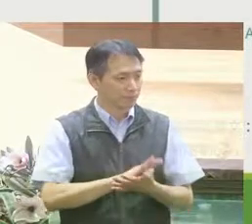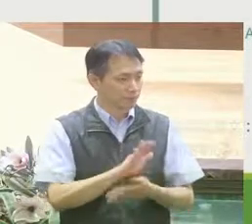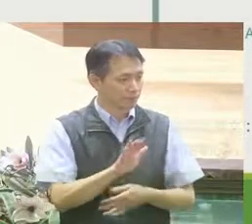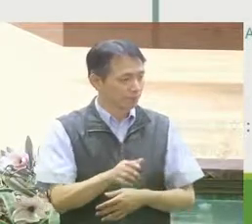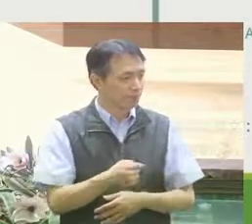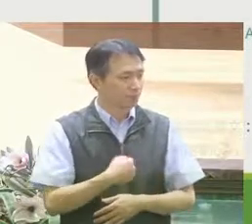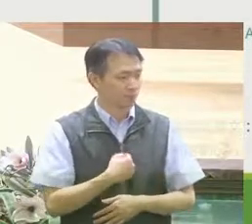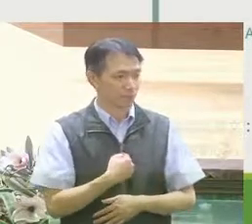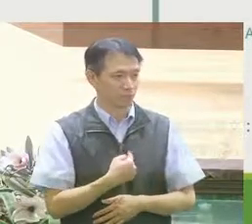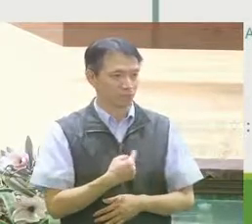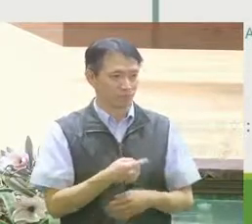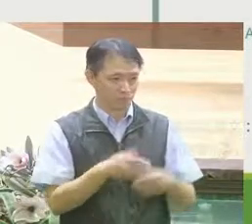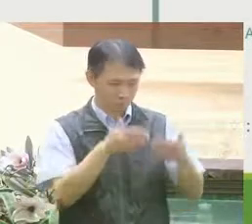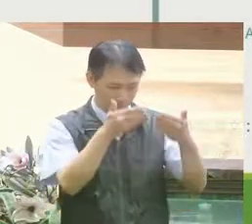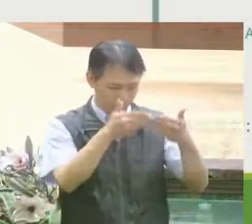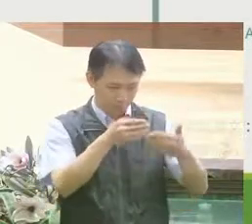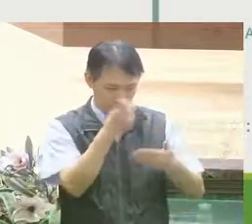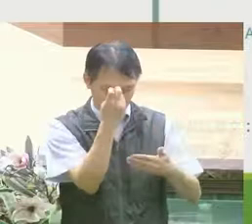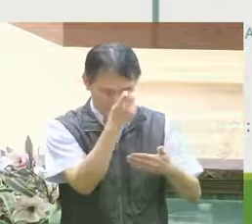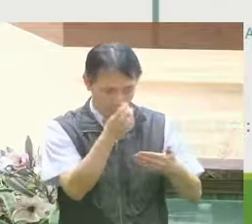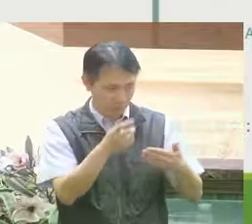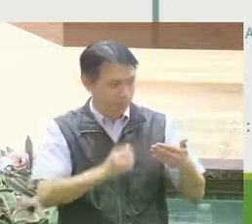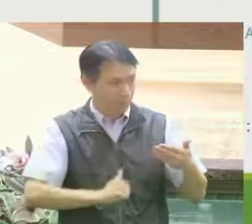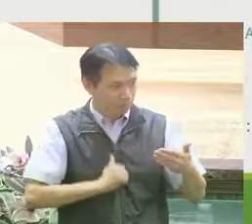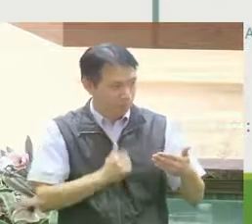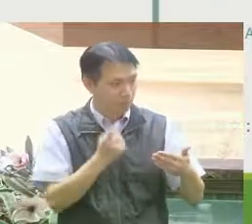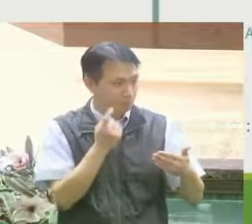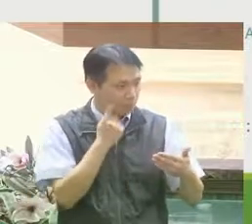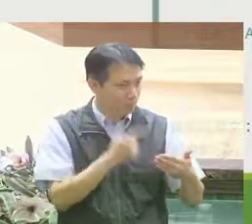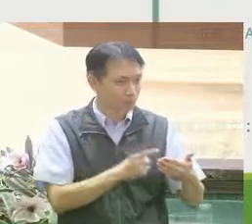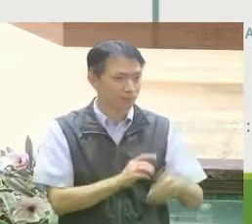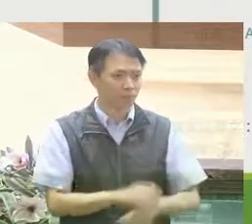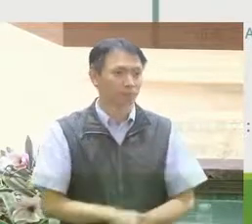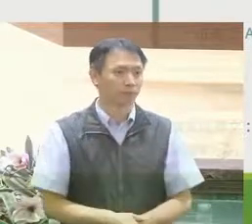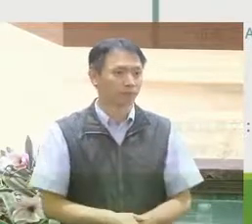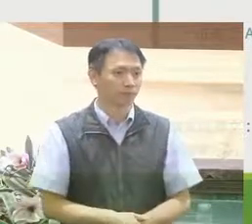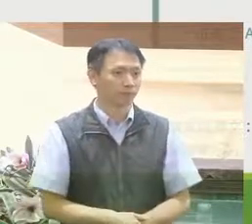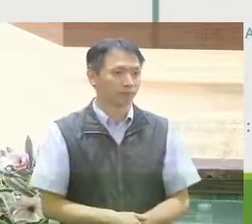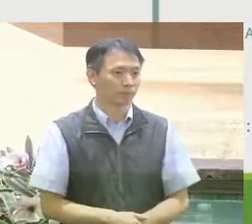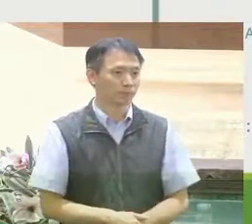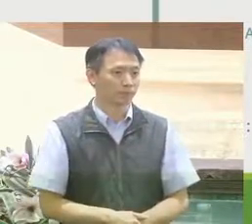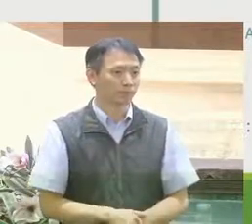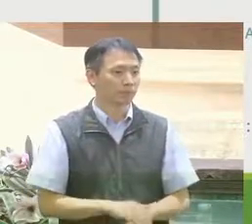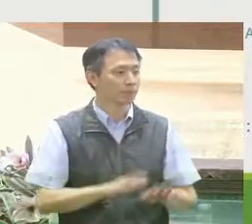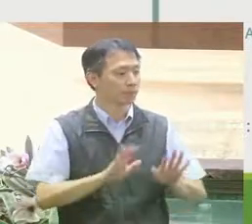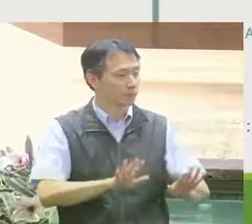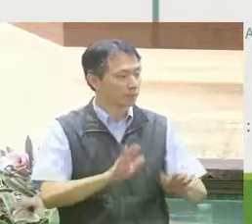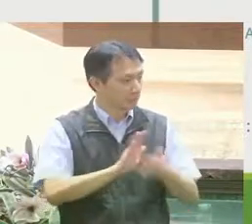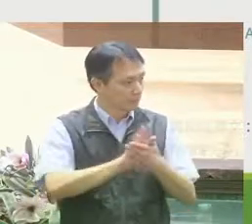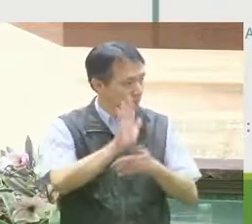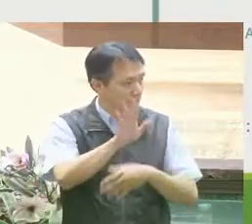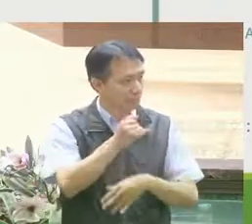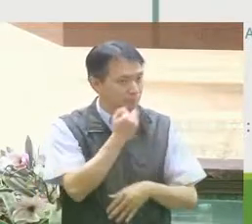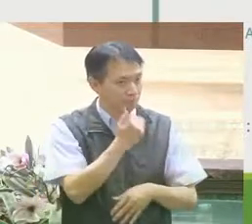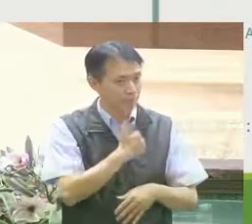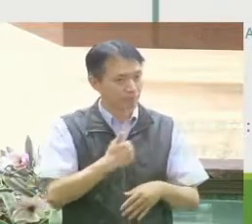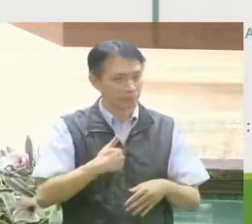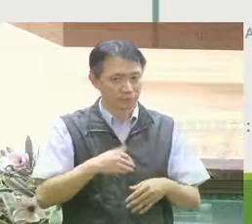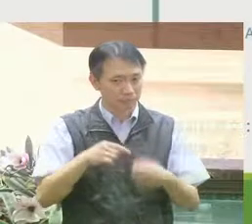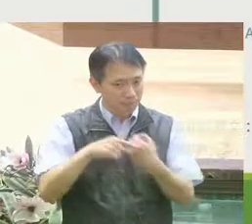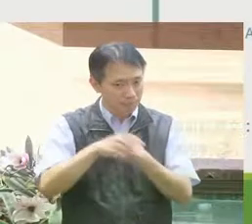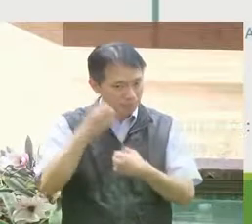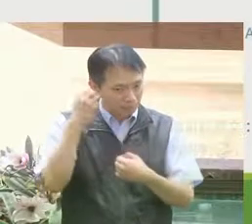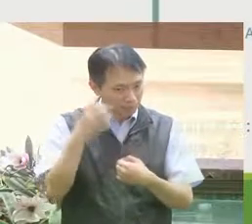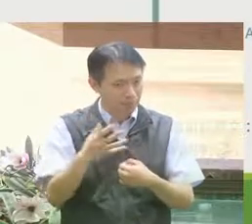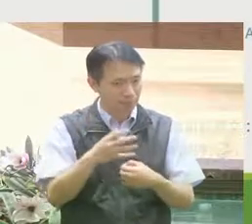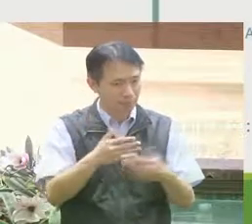图灵测试是一个很重要的关卡，来防止自动程式干扰，未来可能要找一个更好